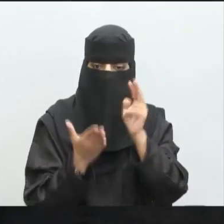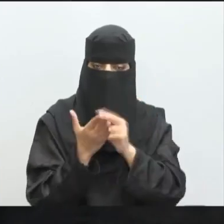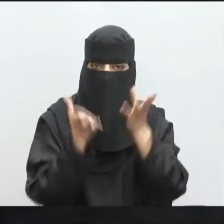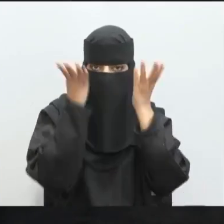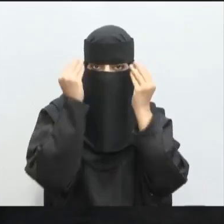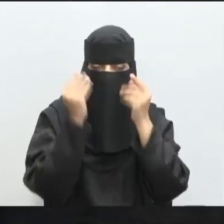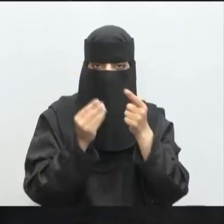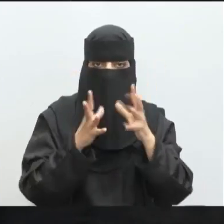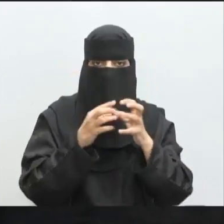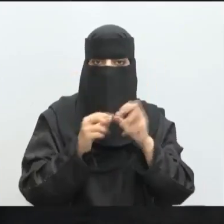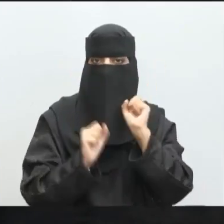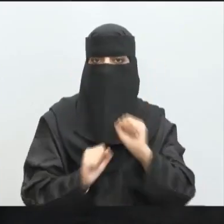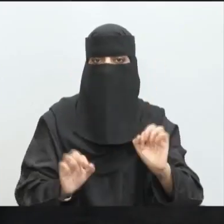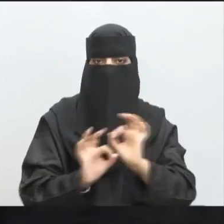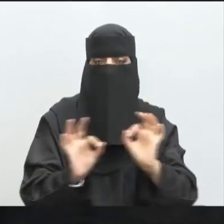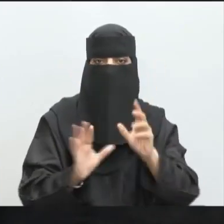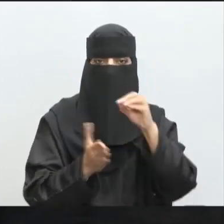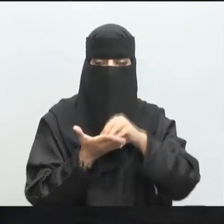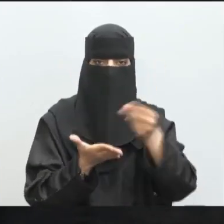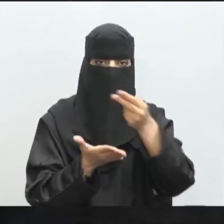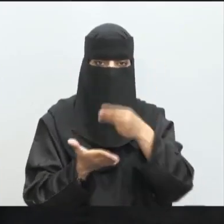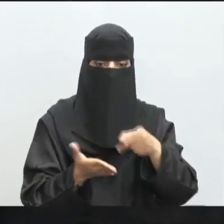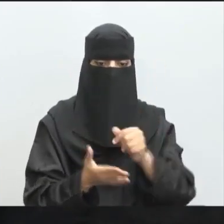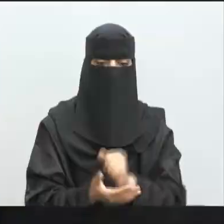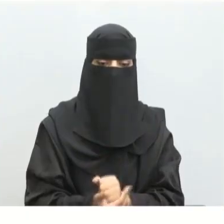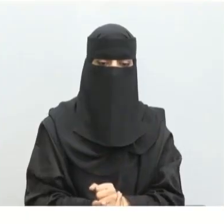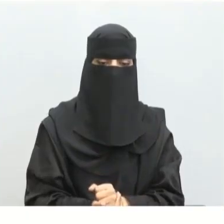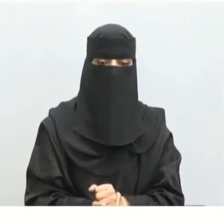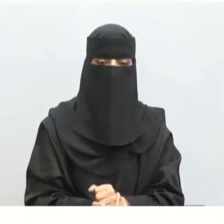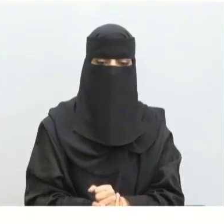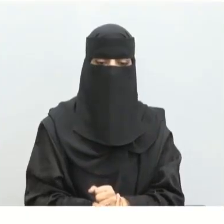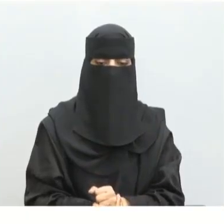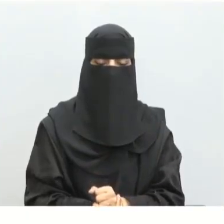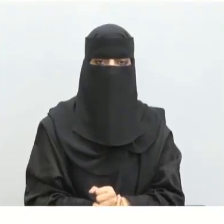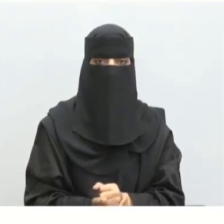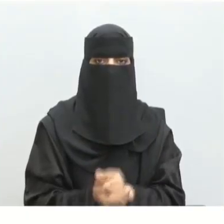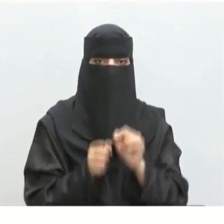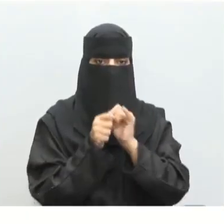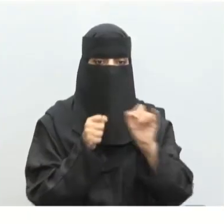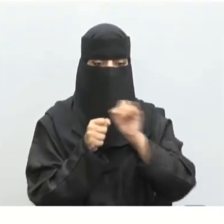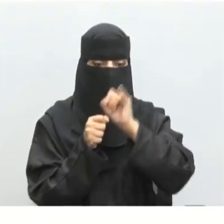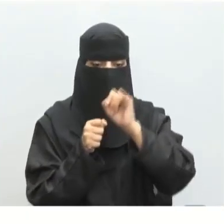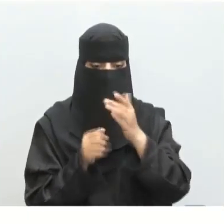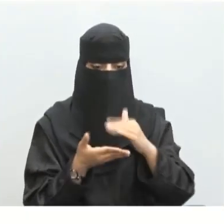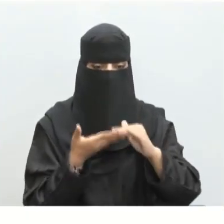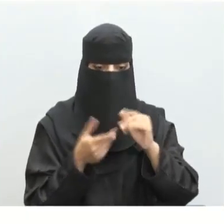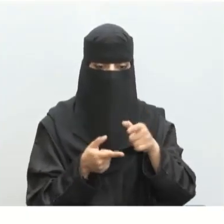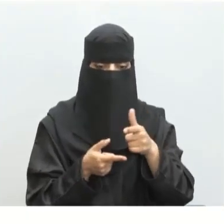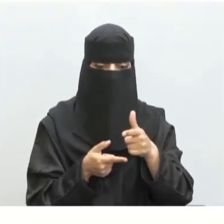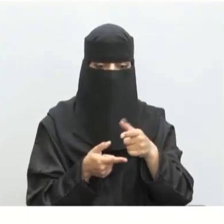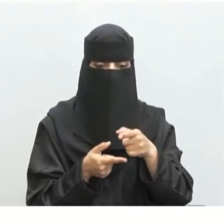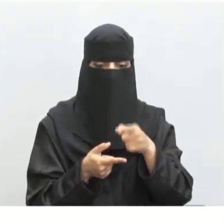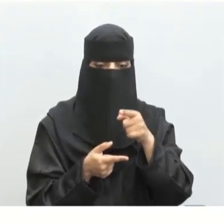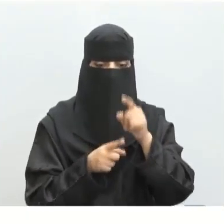المعلومات والتفاصيل على الخريطه الطبوغرافيه مقياس قس الخريطه وهوو احسنتم